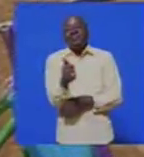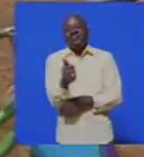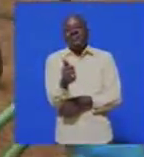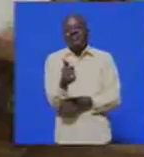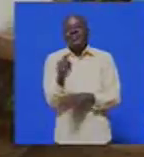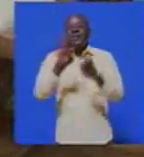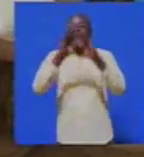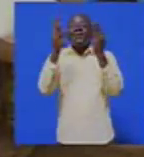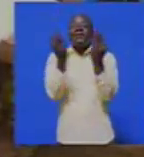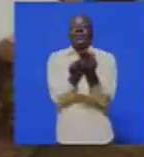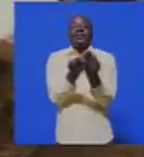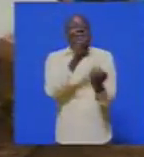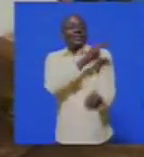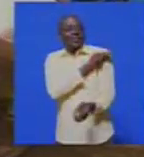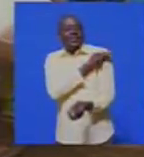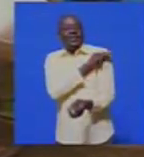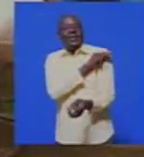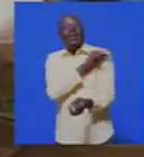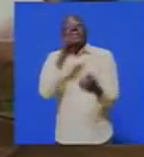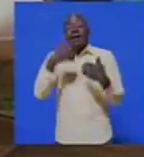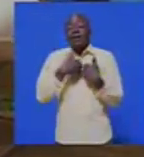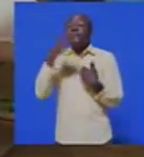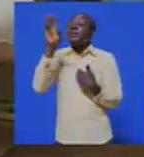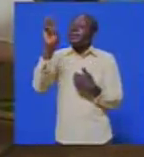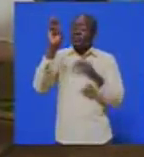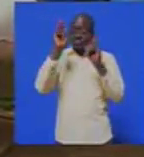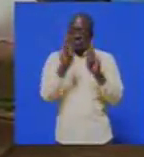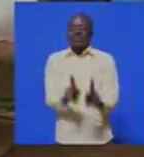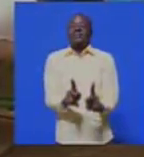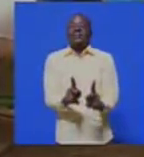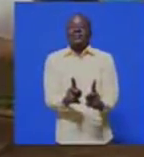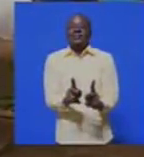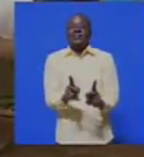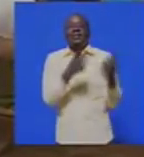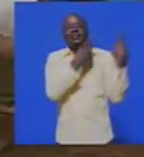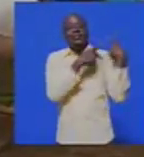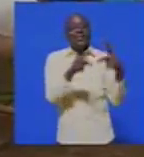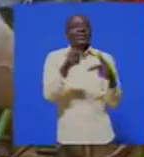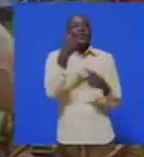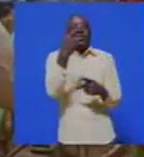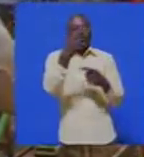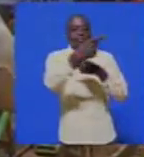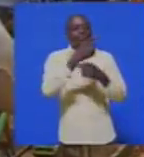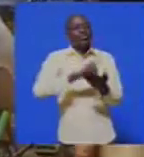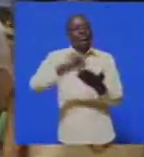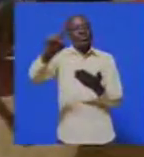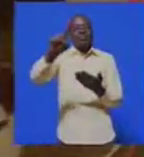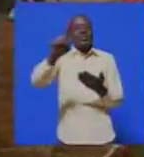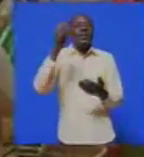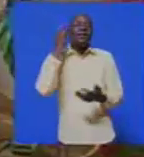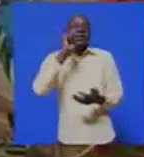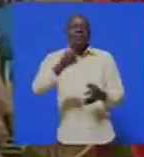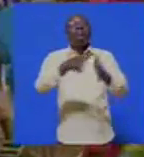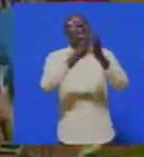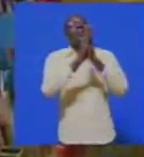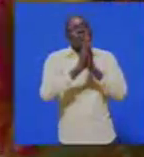de Marceline Zagla est composée de 6 personnes. Pendant au moins 2 semaines, elle ne se demandera pas